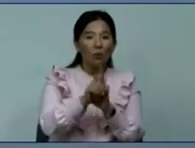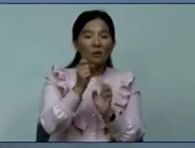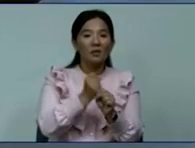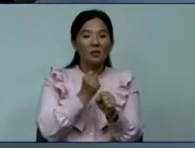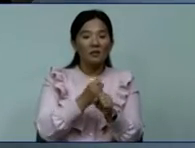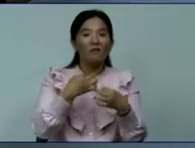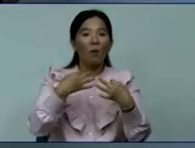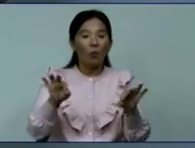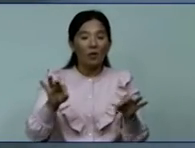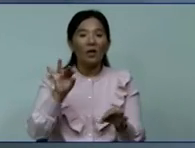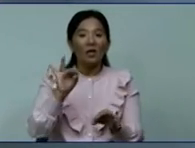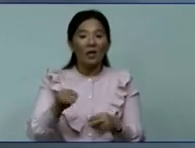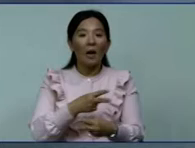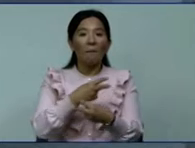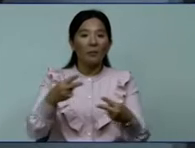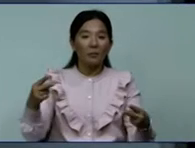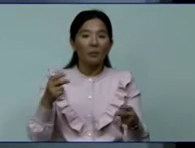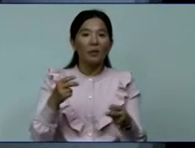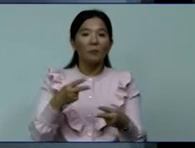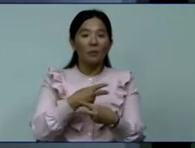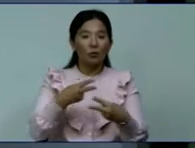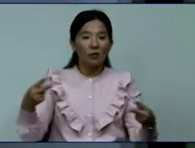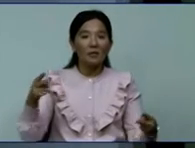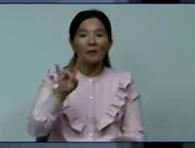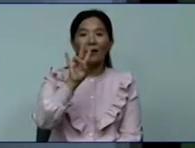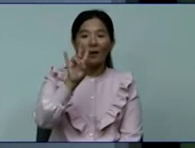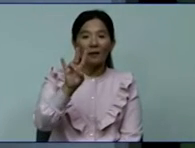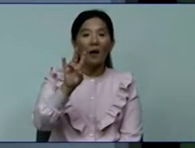азота, и образуется